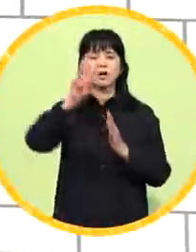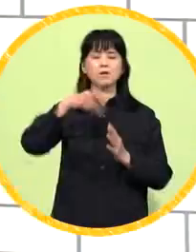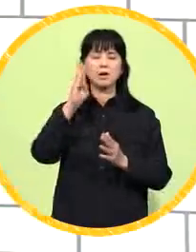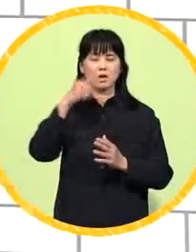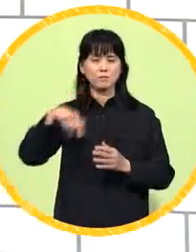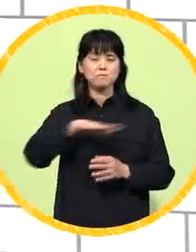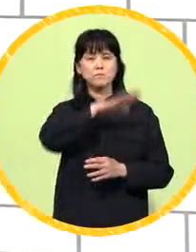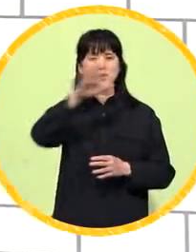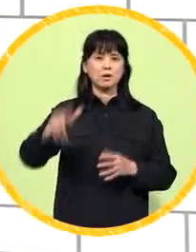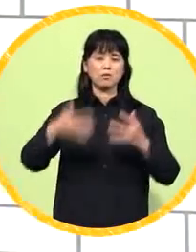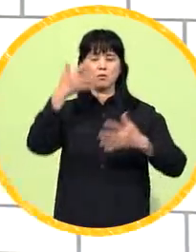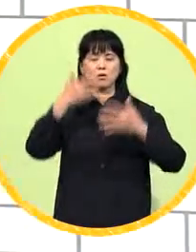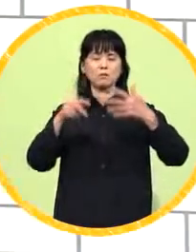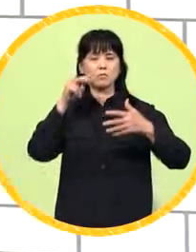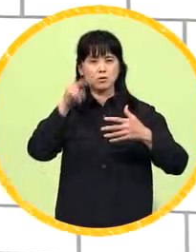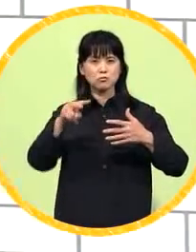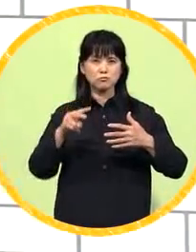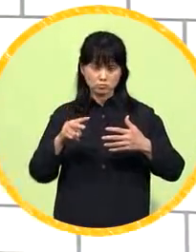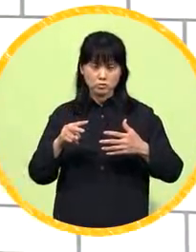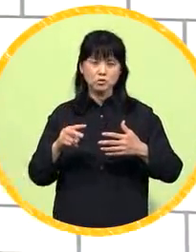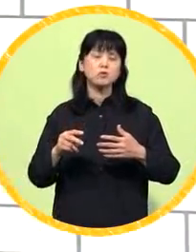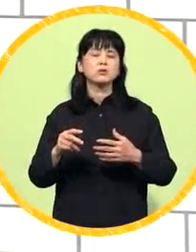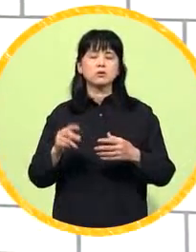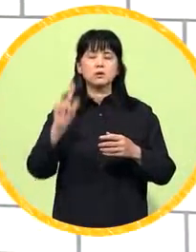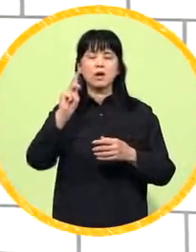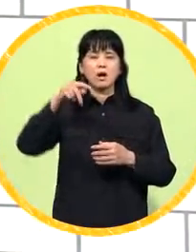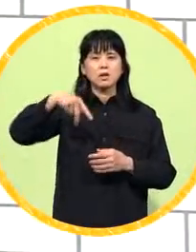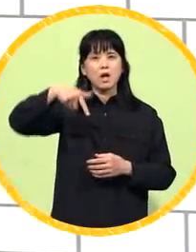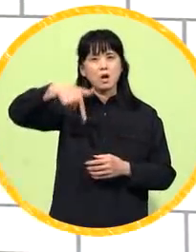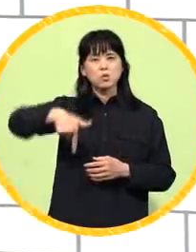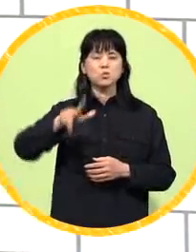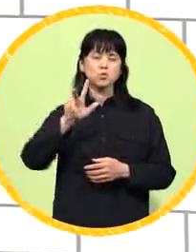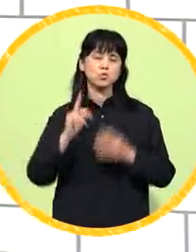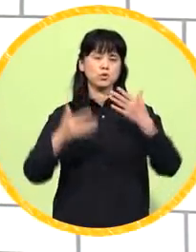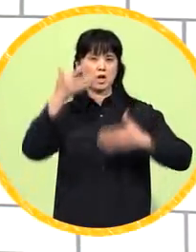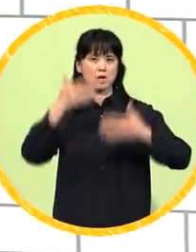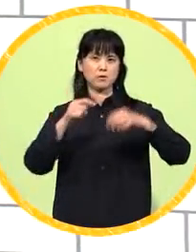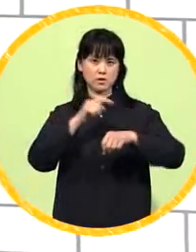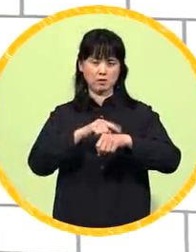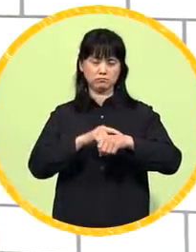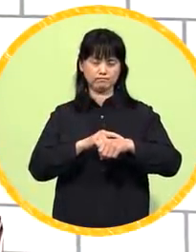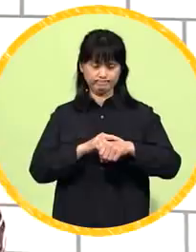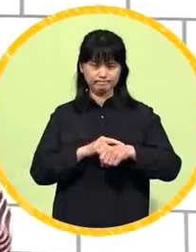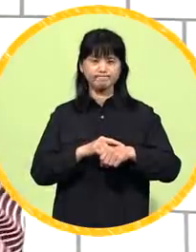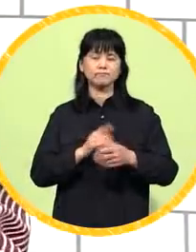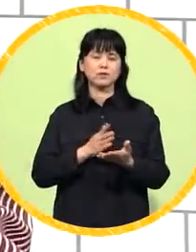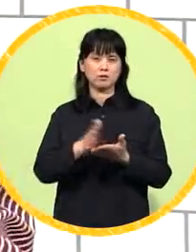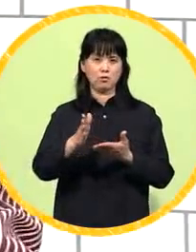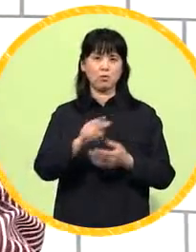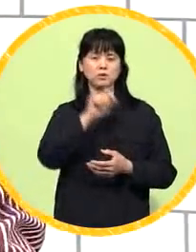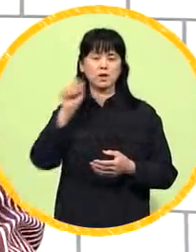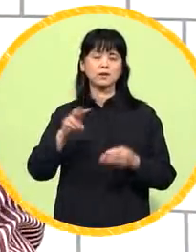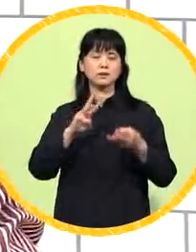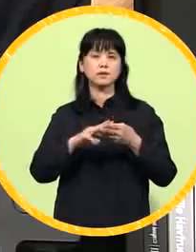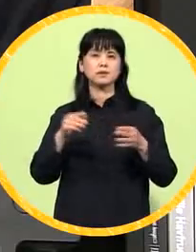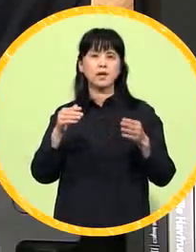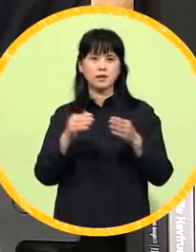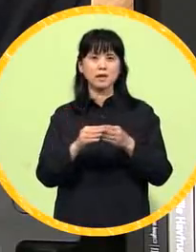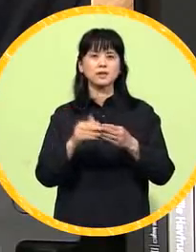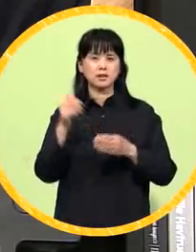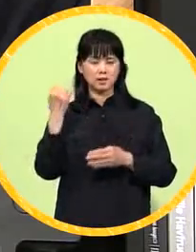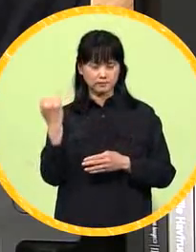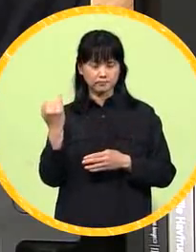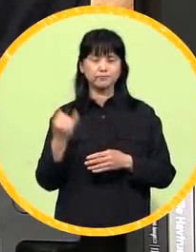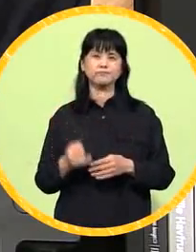神奈川県みんなでビューティー b エンターテインメント後方からフル tb のお時間です長も始まりました司会の田崎光です